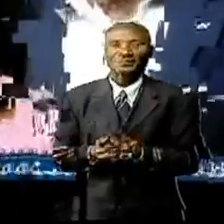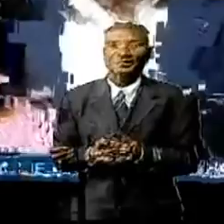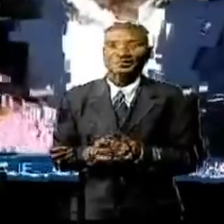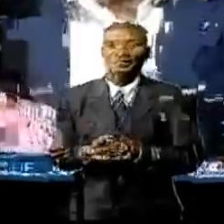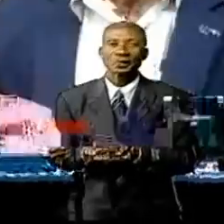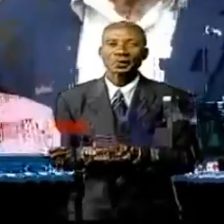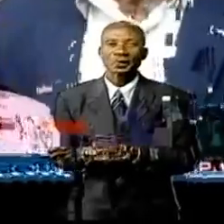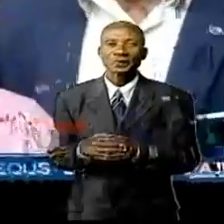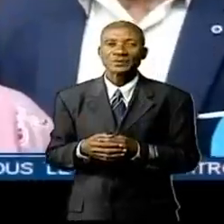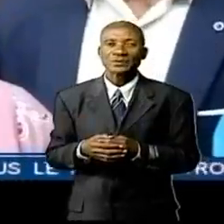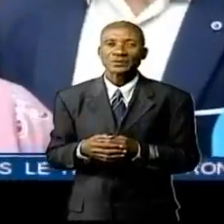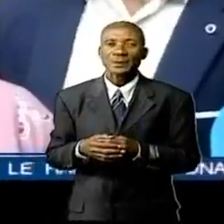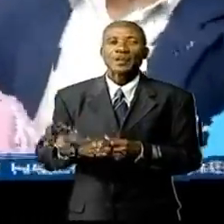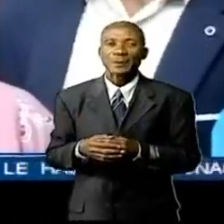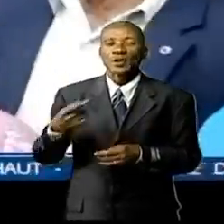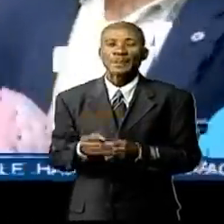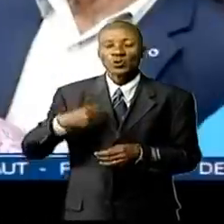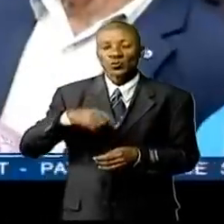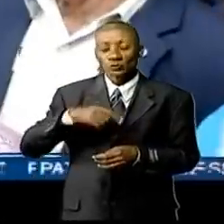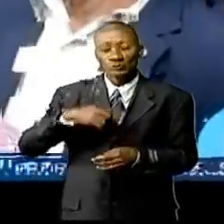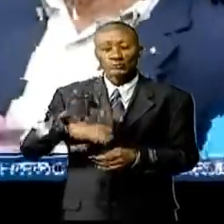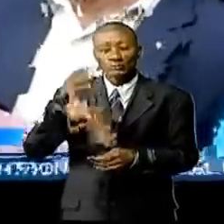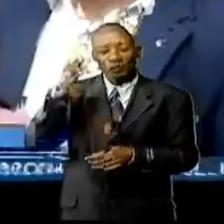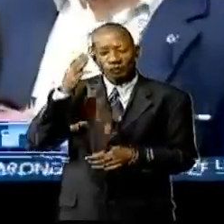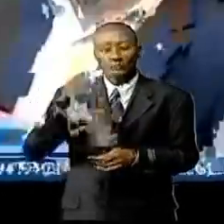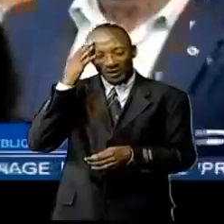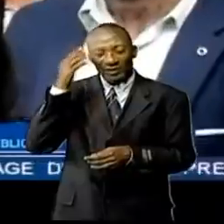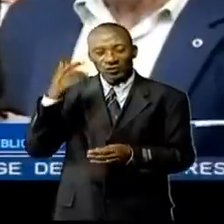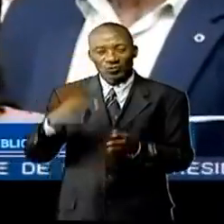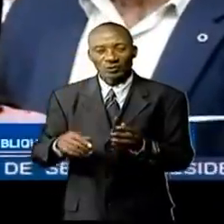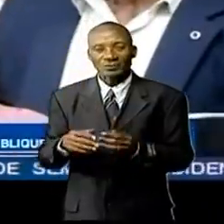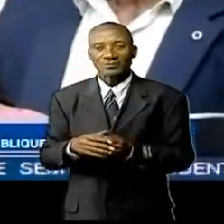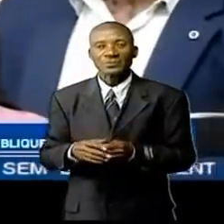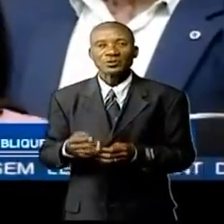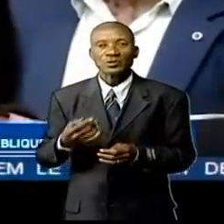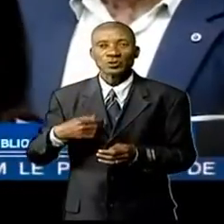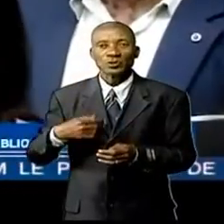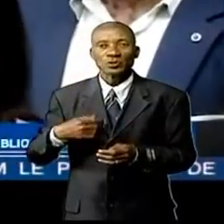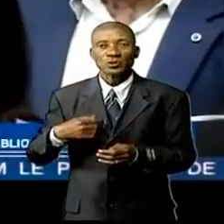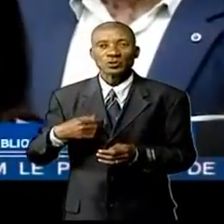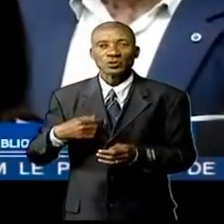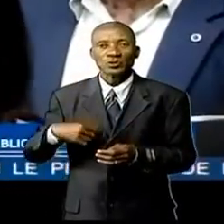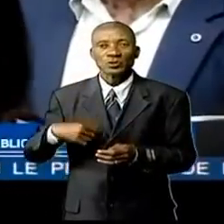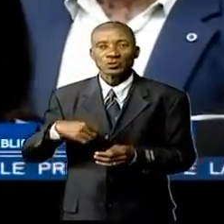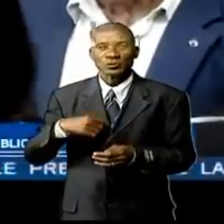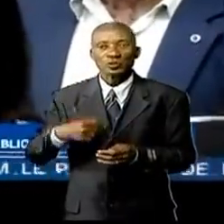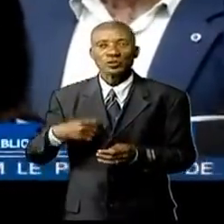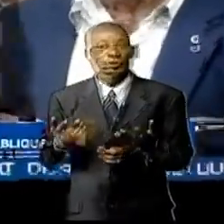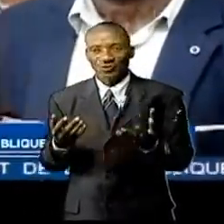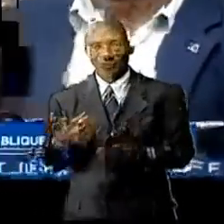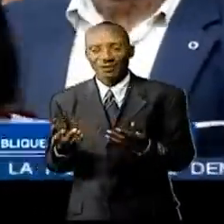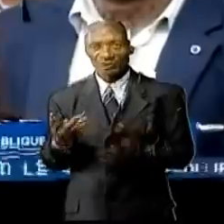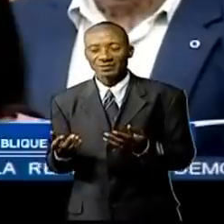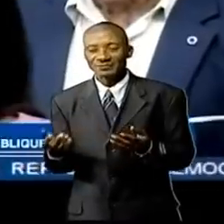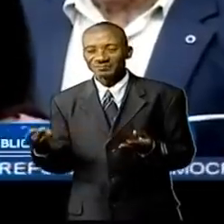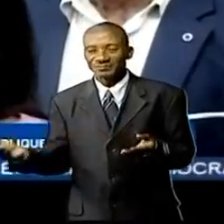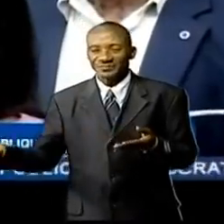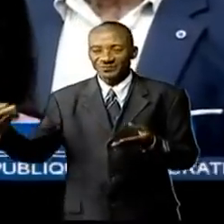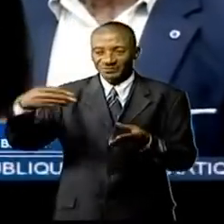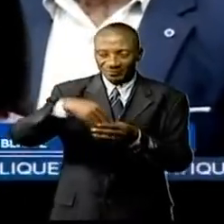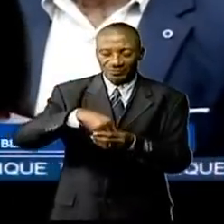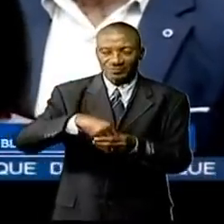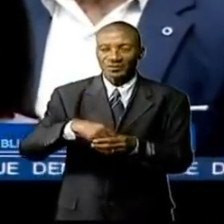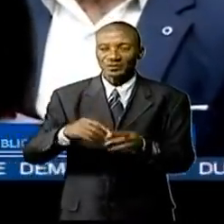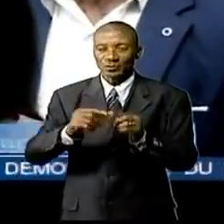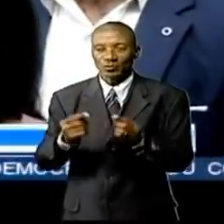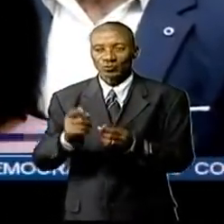C'est qu'il faut retenir, c'est que nous avons voulu impliquer la jeunesse, la crème, à pouvoir participer